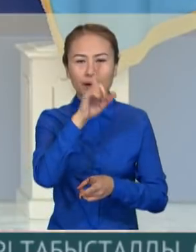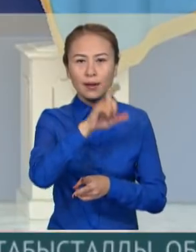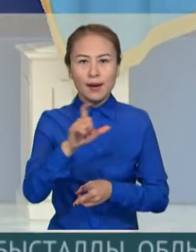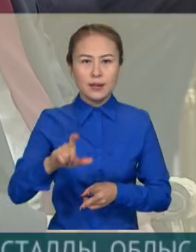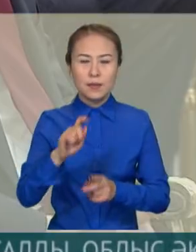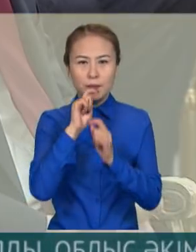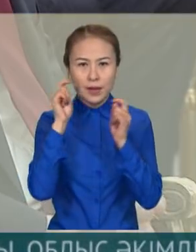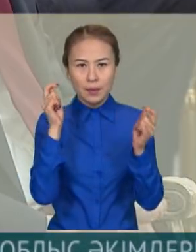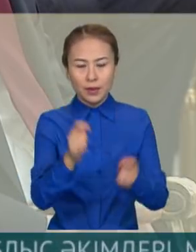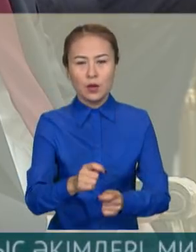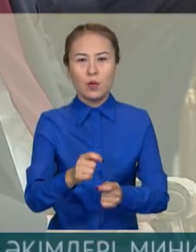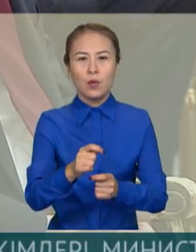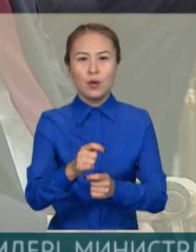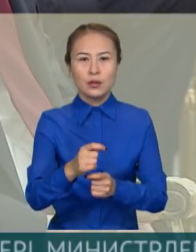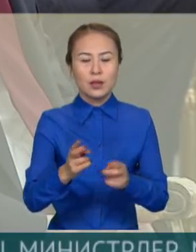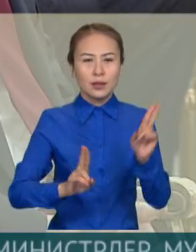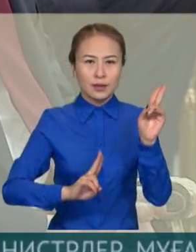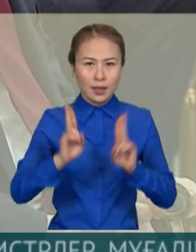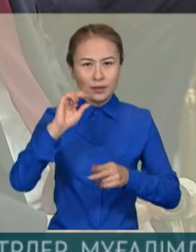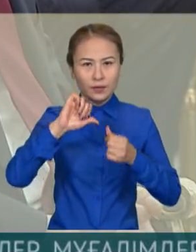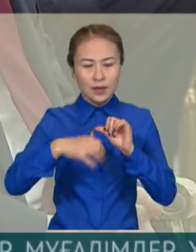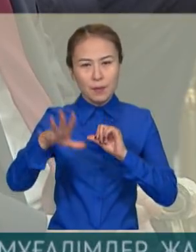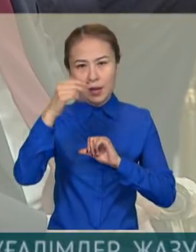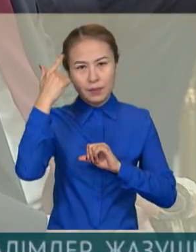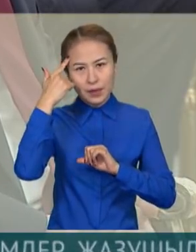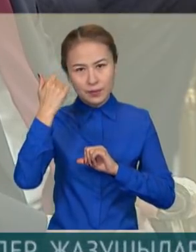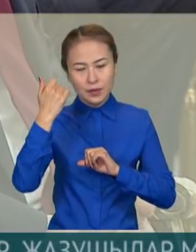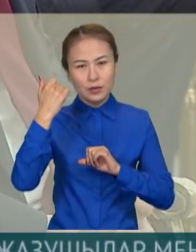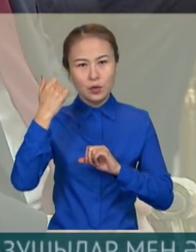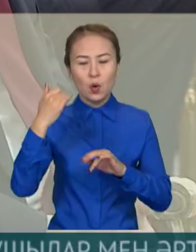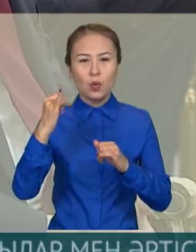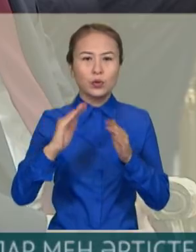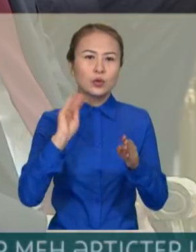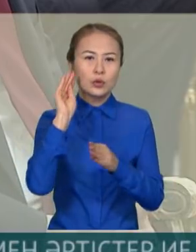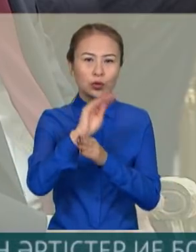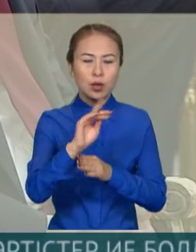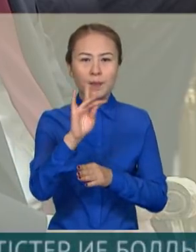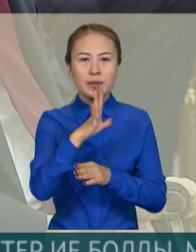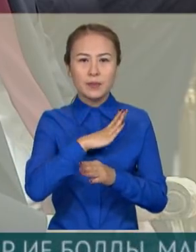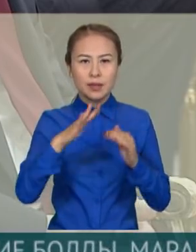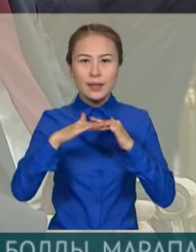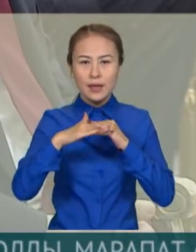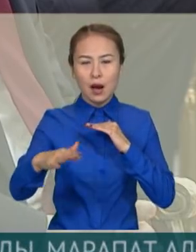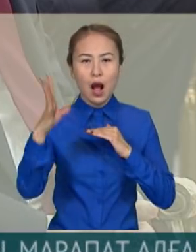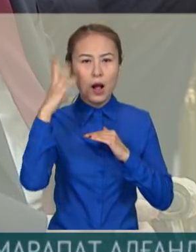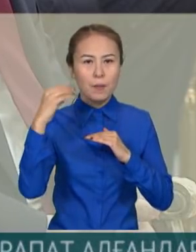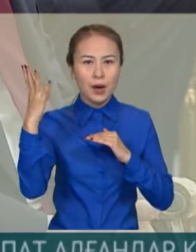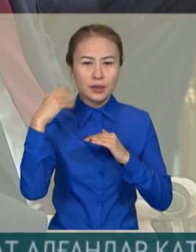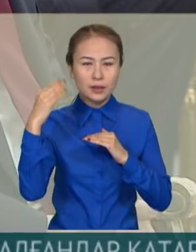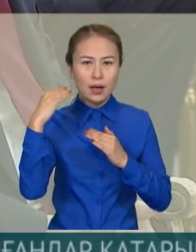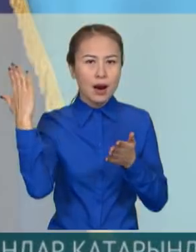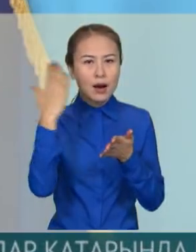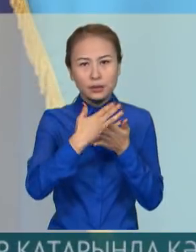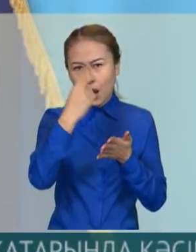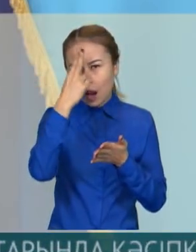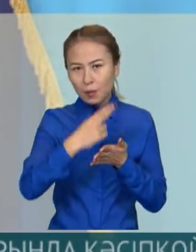азаматтарын марапаттау игі дәстүр екенін бәріміз білеміз. Оның үстіне биыл елордамыздың Алматыдан